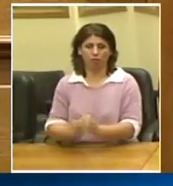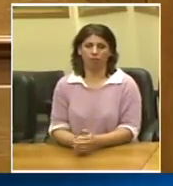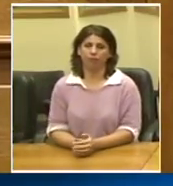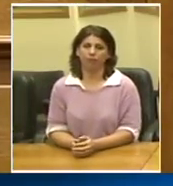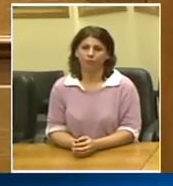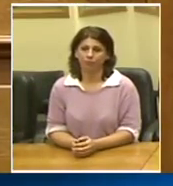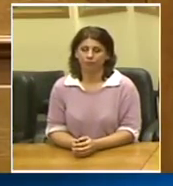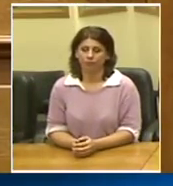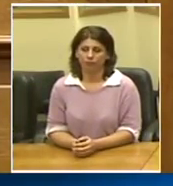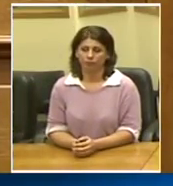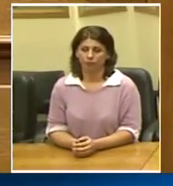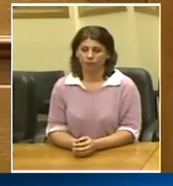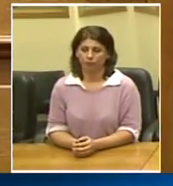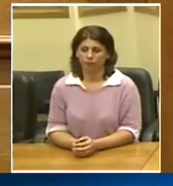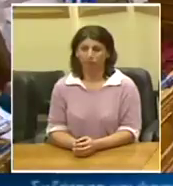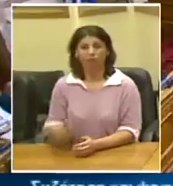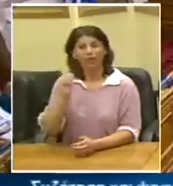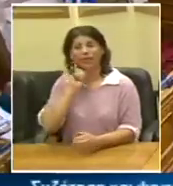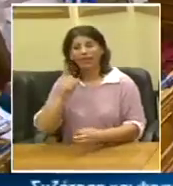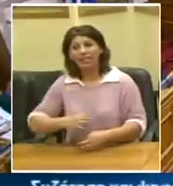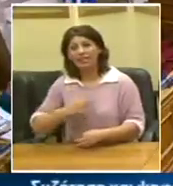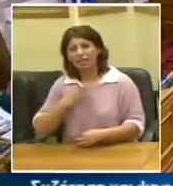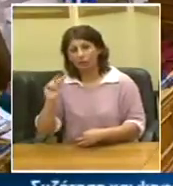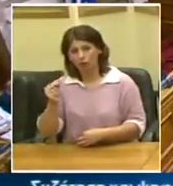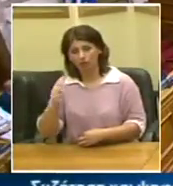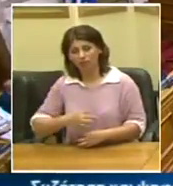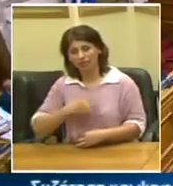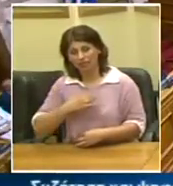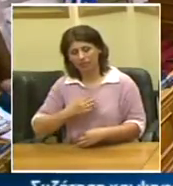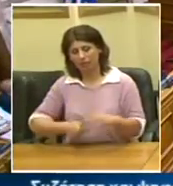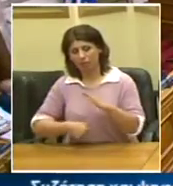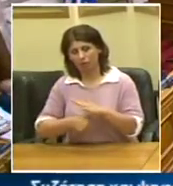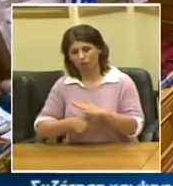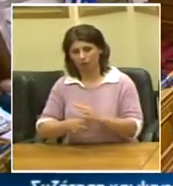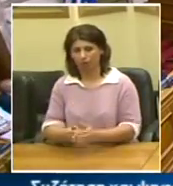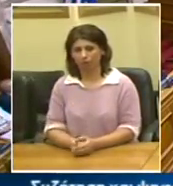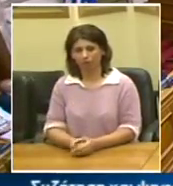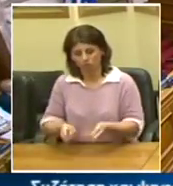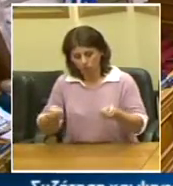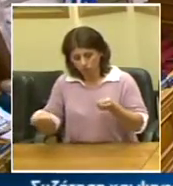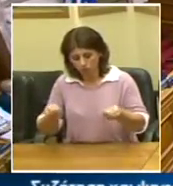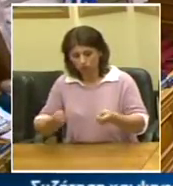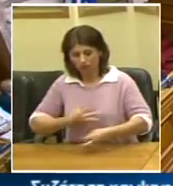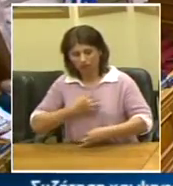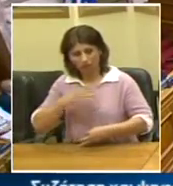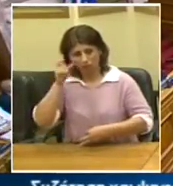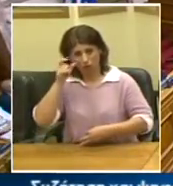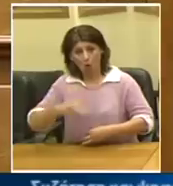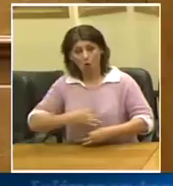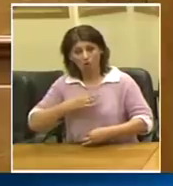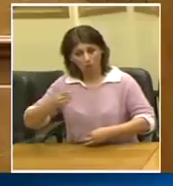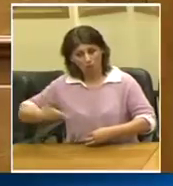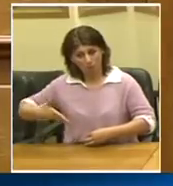Κυρίες και κύριοι βουλευτές, κύριε Πρόεδρε, υπό την καθοδήγηση του κύριου Σαμαρά, ο κύριος Μητσοτάκης,